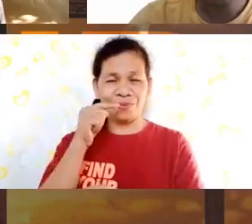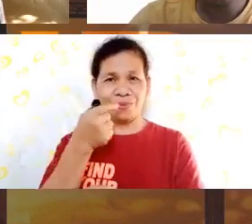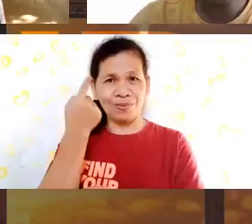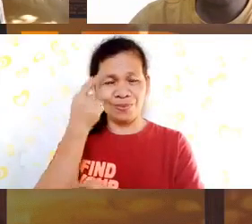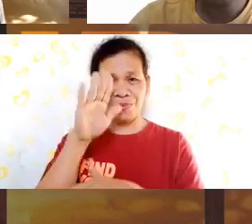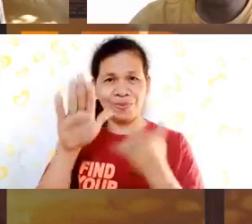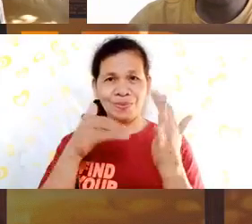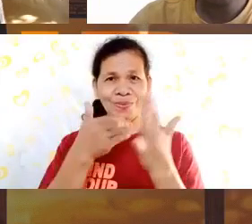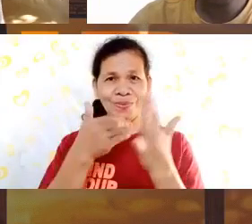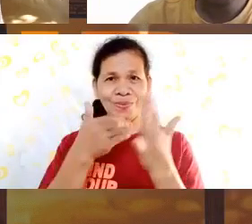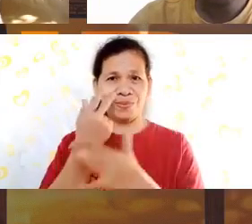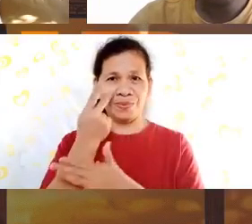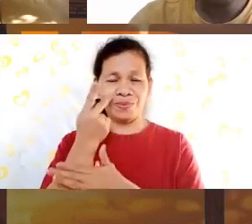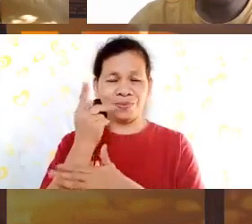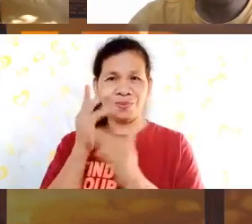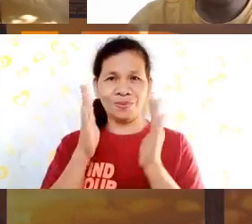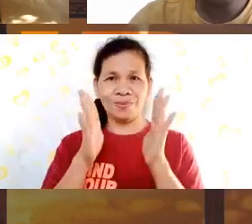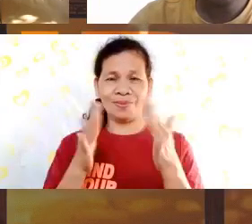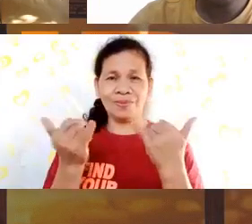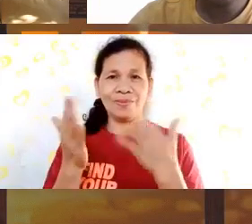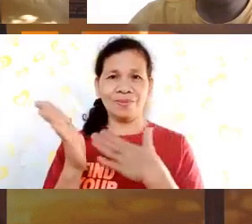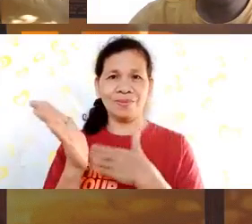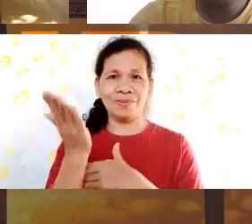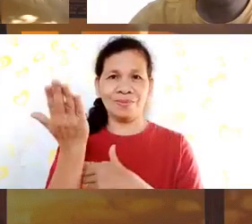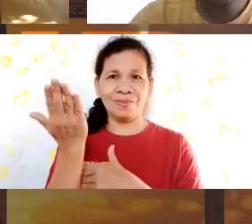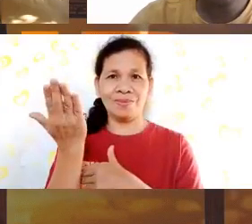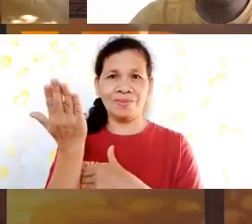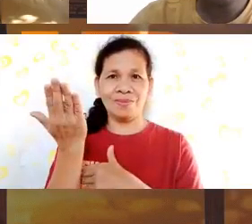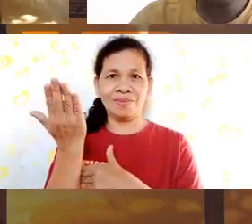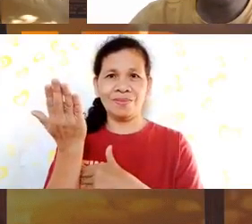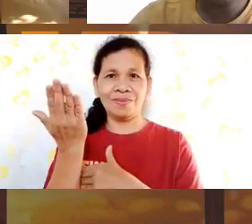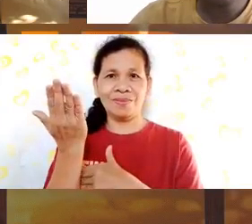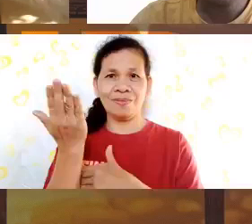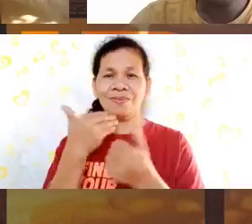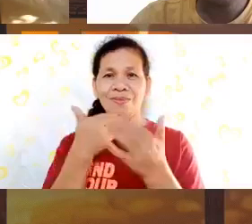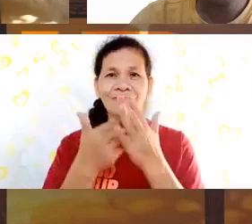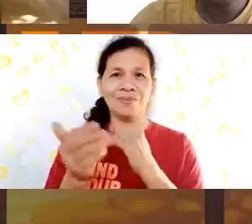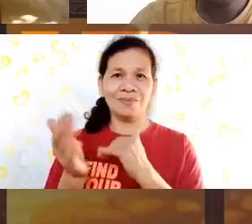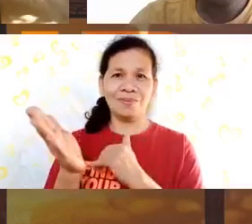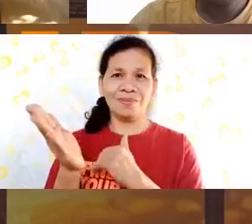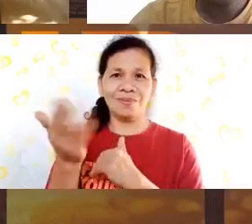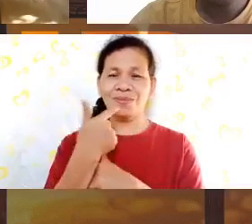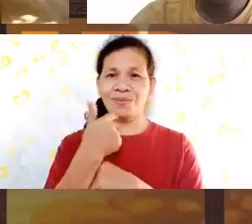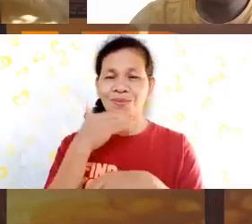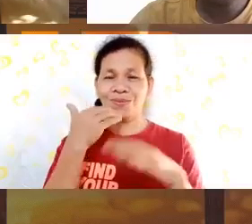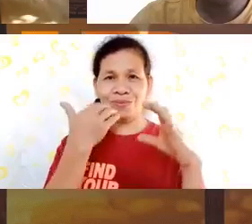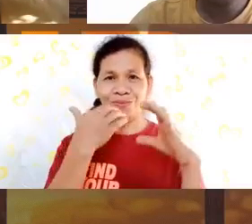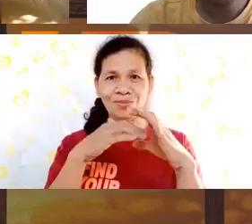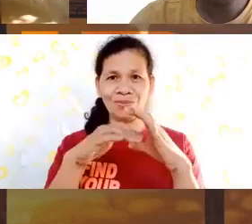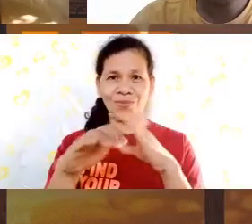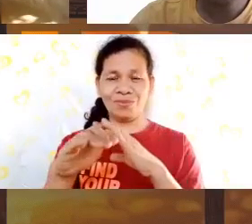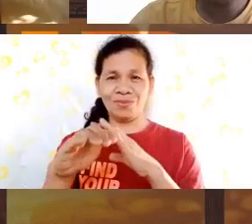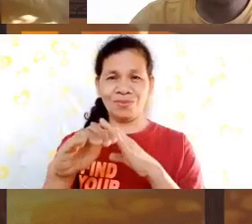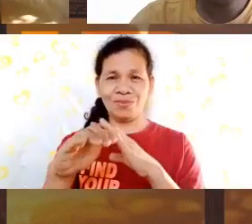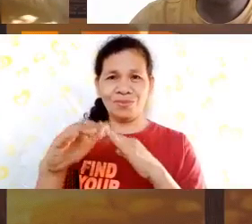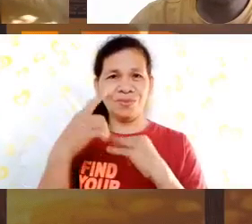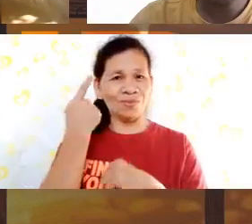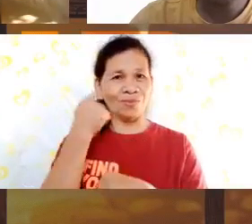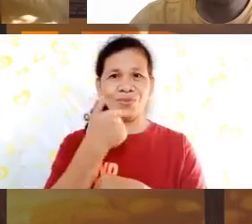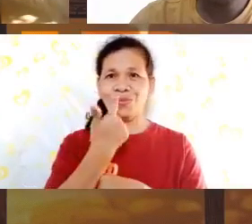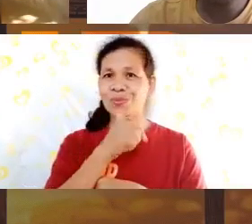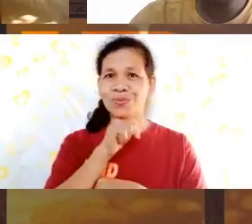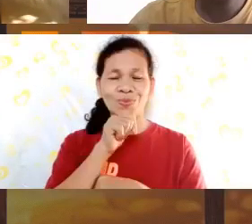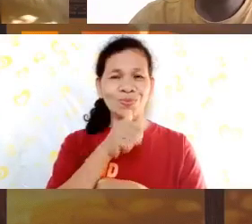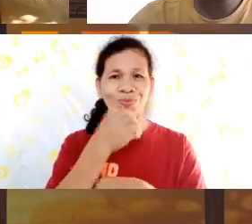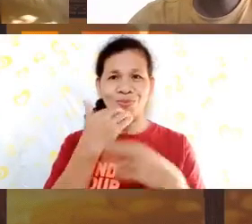ng ating sumubaybay ngayong umaga. Good morning sa mga nag-comment. Good morning. At sa mga hindi po nag-comment,